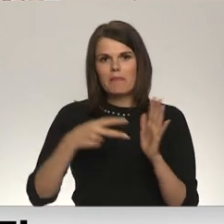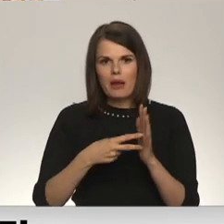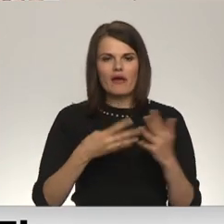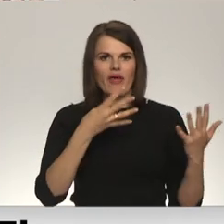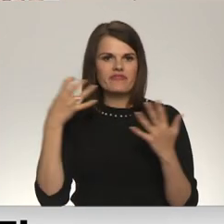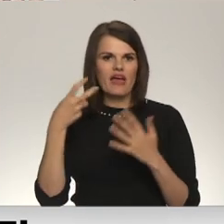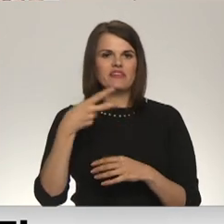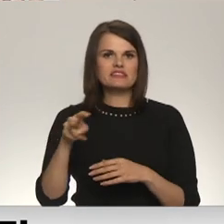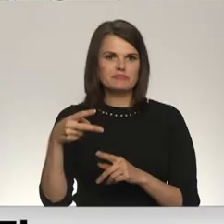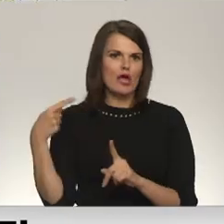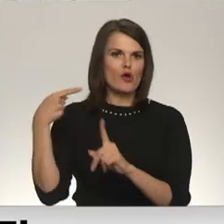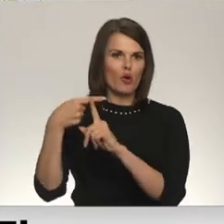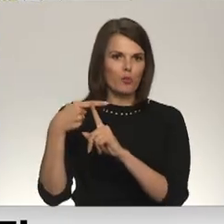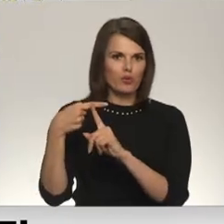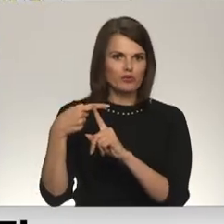900 eiro plus zīmi.